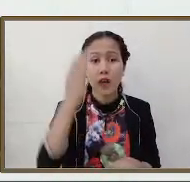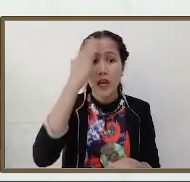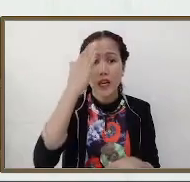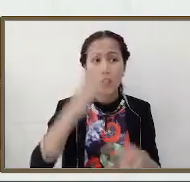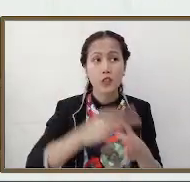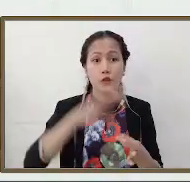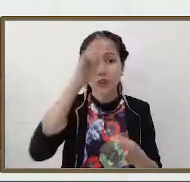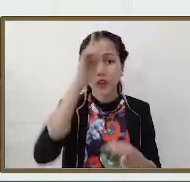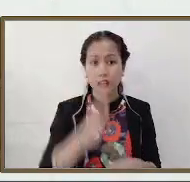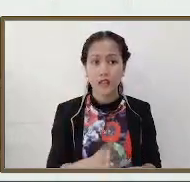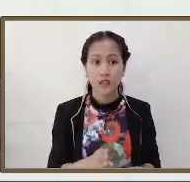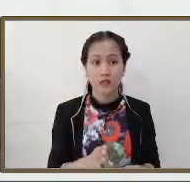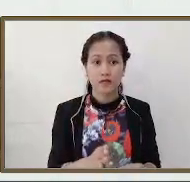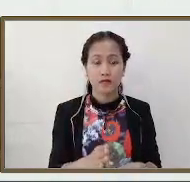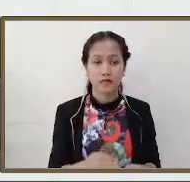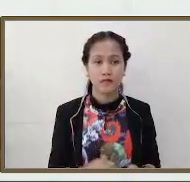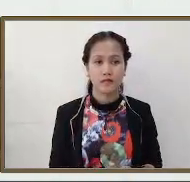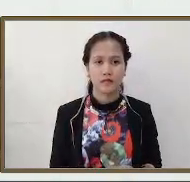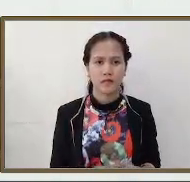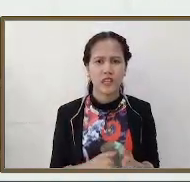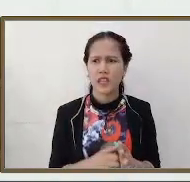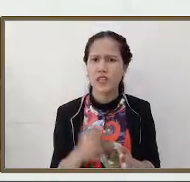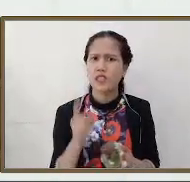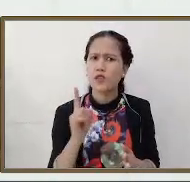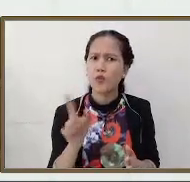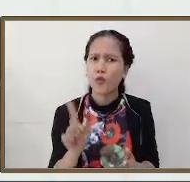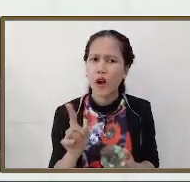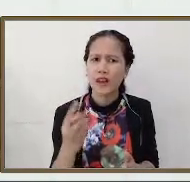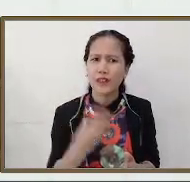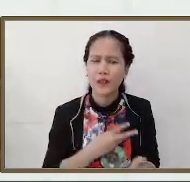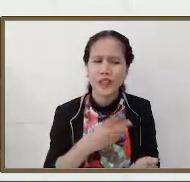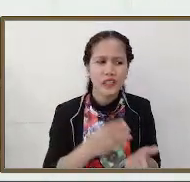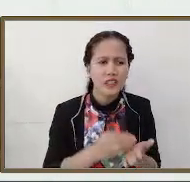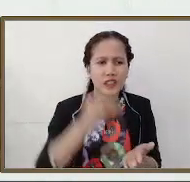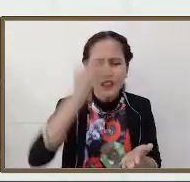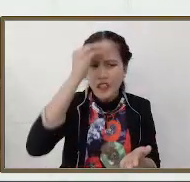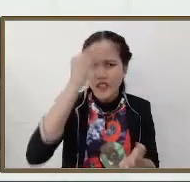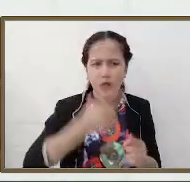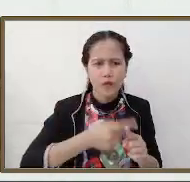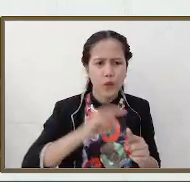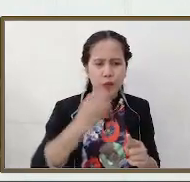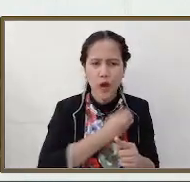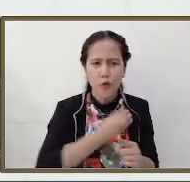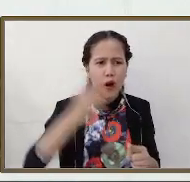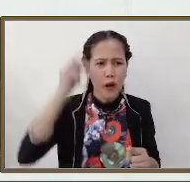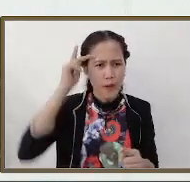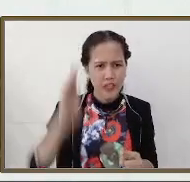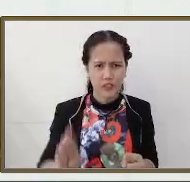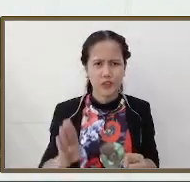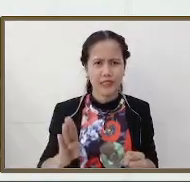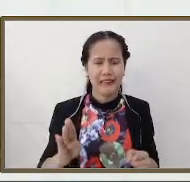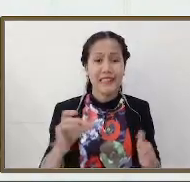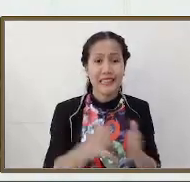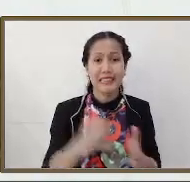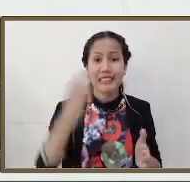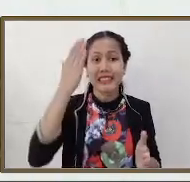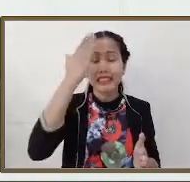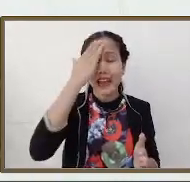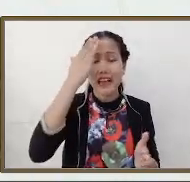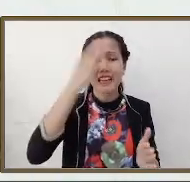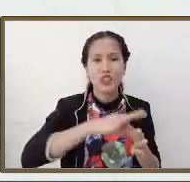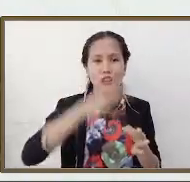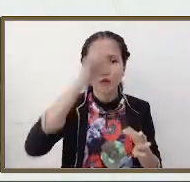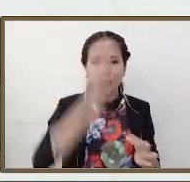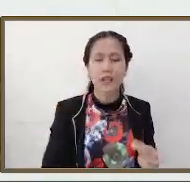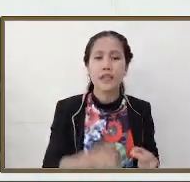God. Yan po ay natututunan natin sa ating mahal na pastor. The knowledge of God is being fed to us by the man of